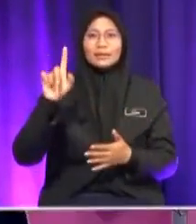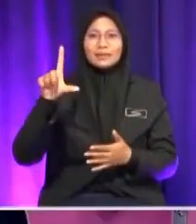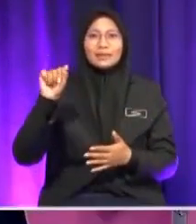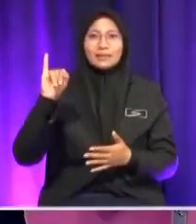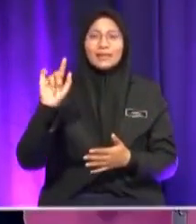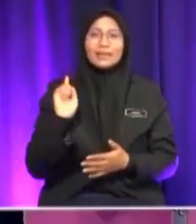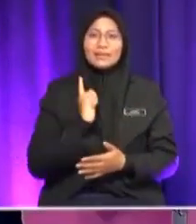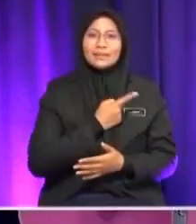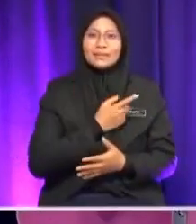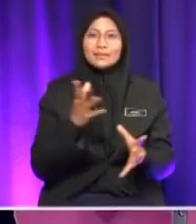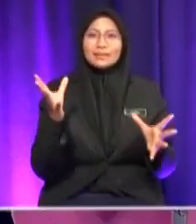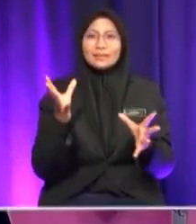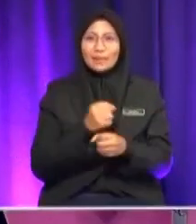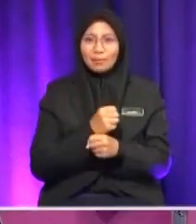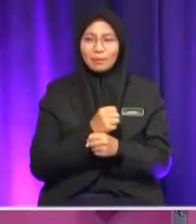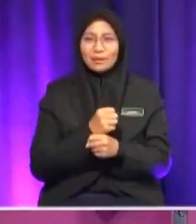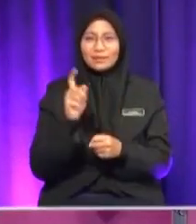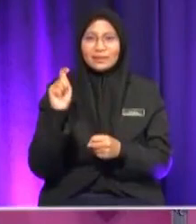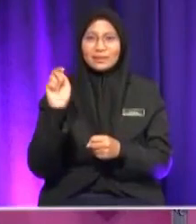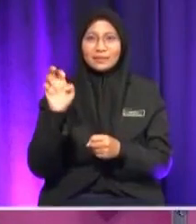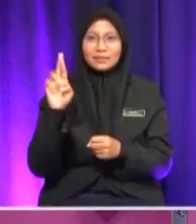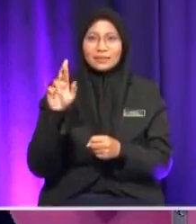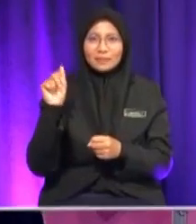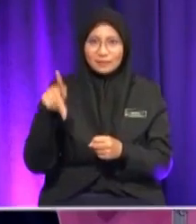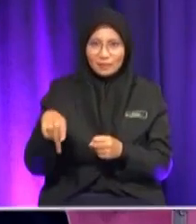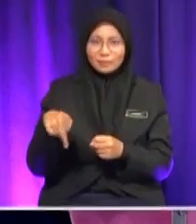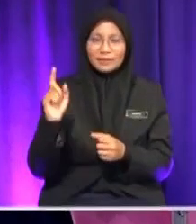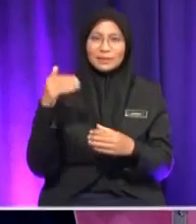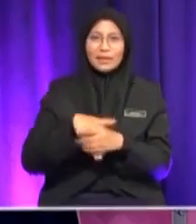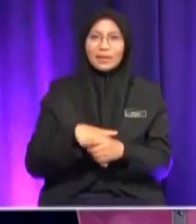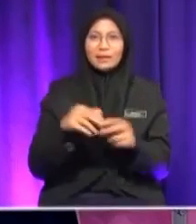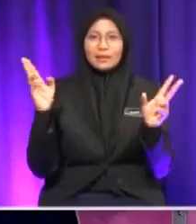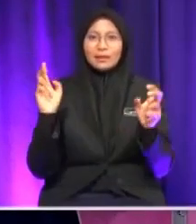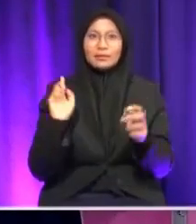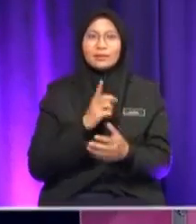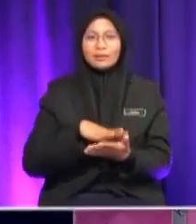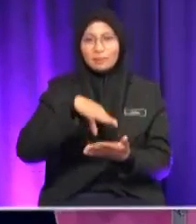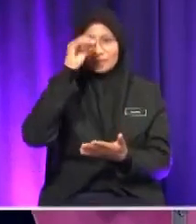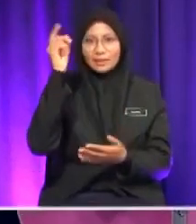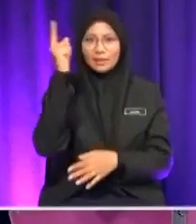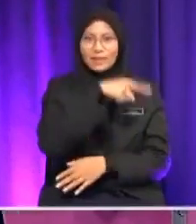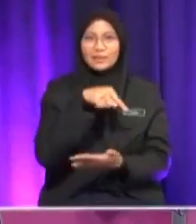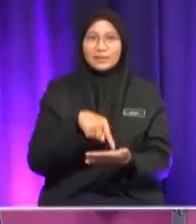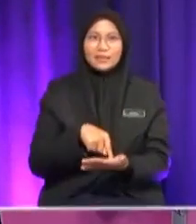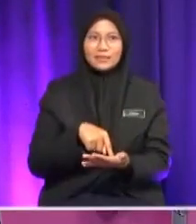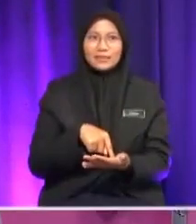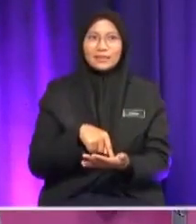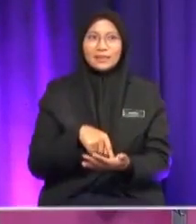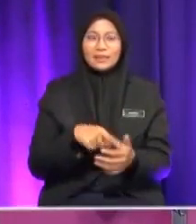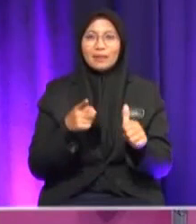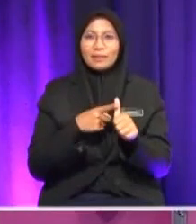terapkan melalui tajuk yang kita belajar pada hari ini. Mari kita lihat. Yang pertama, murid-murid, nilai yang dapat diterapkan,